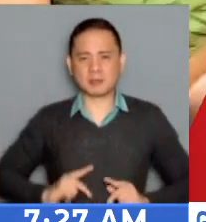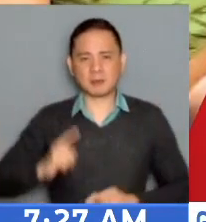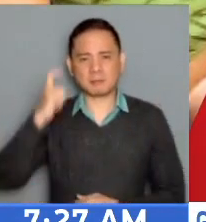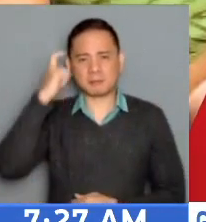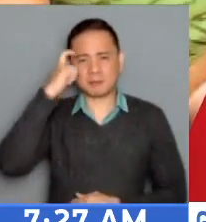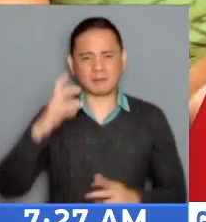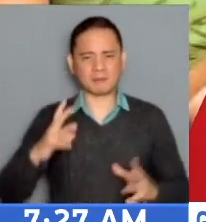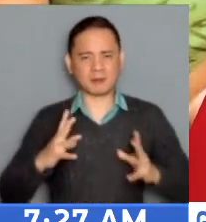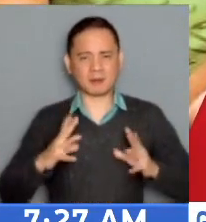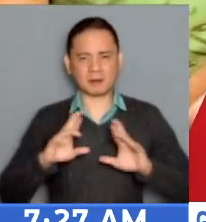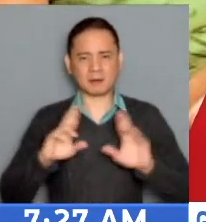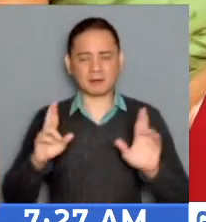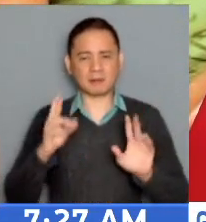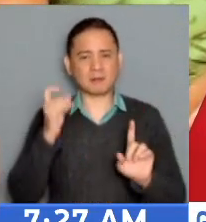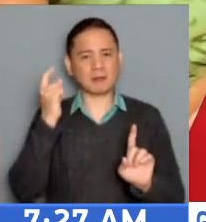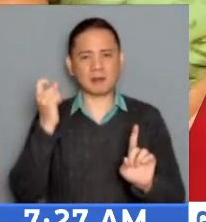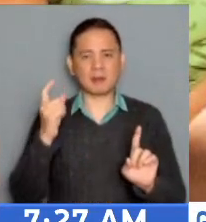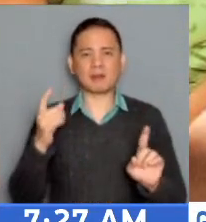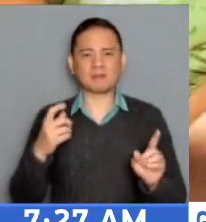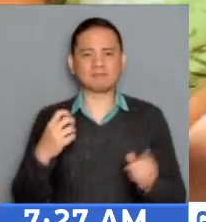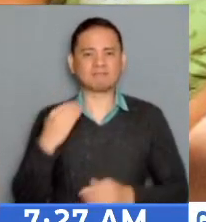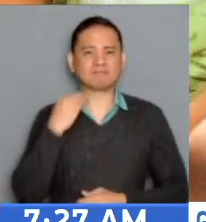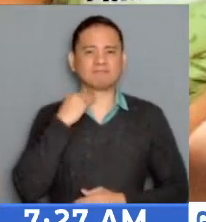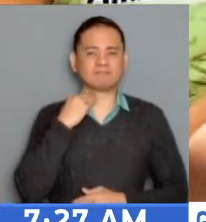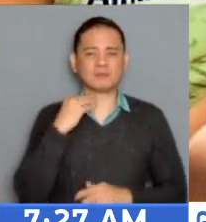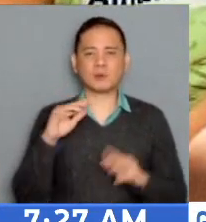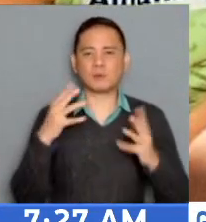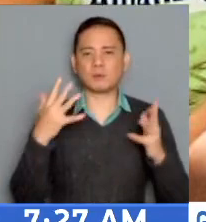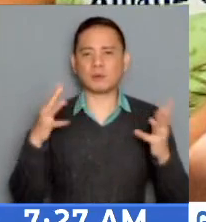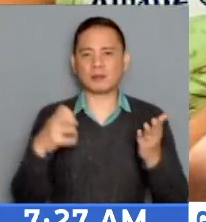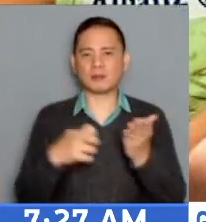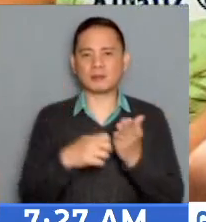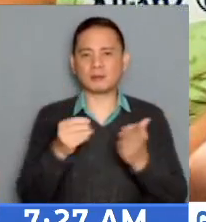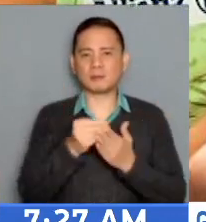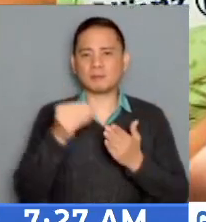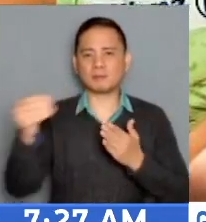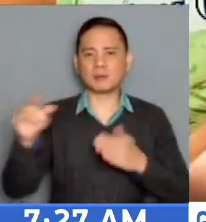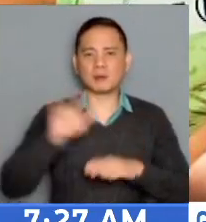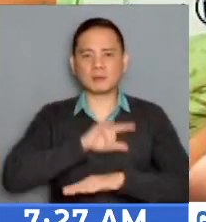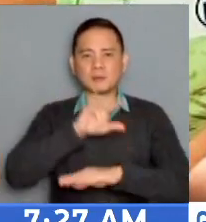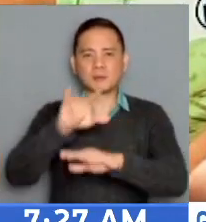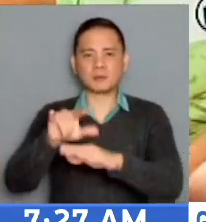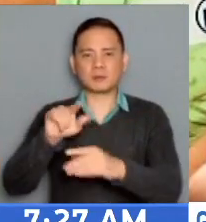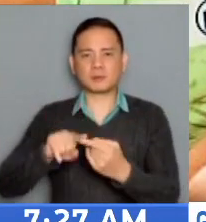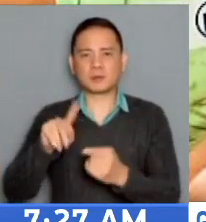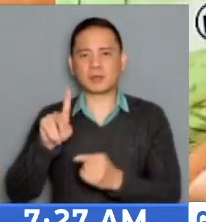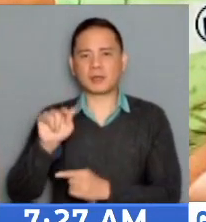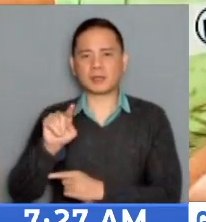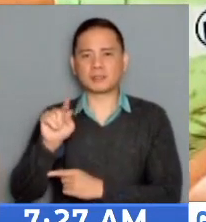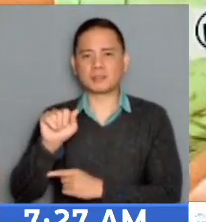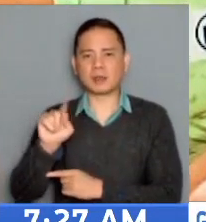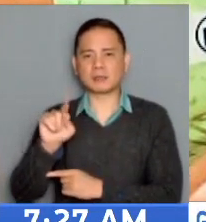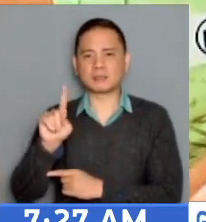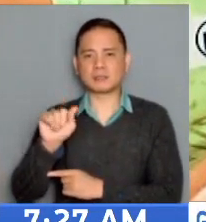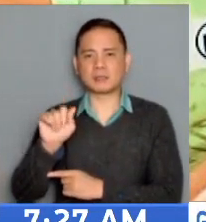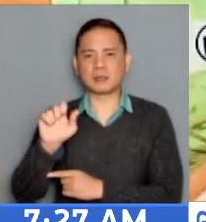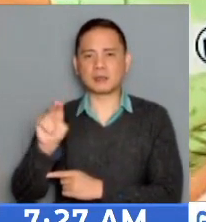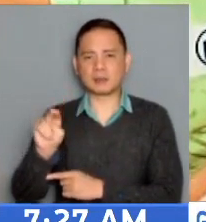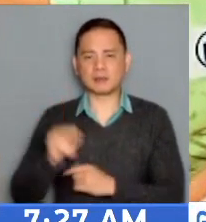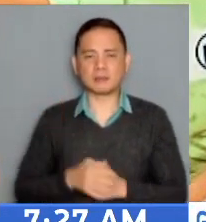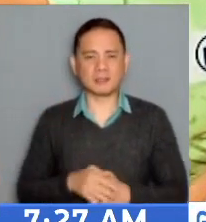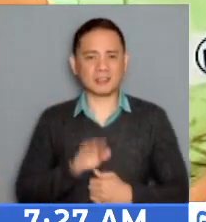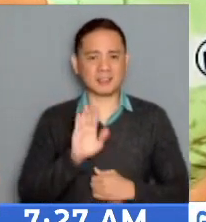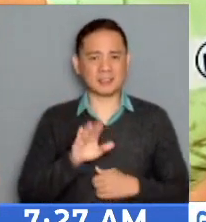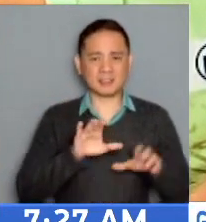na dalhin ang kanyang poles sa Astana, Kazakhstan. May hinaharap din daw na financial problem ang Team Obiena. Ilan kasi sa